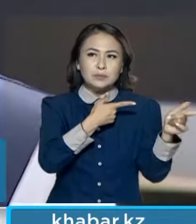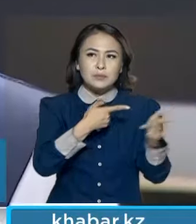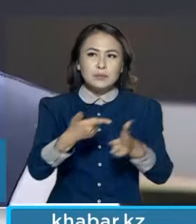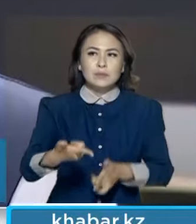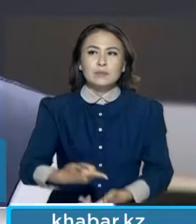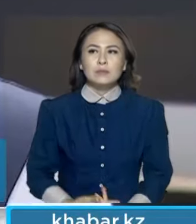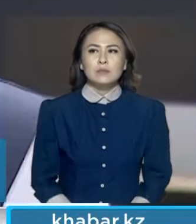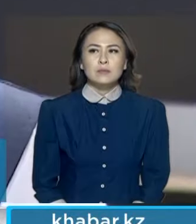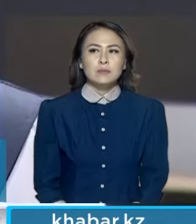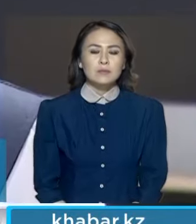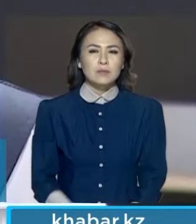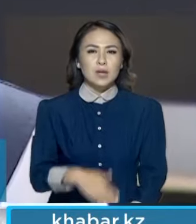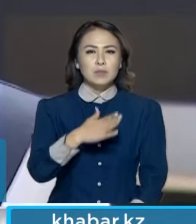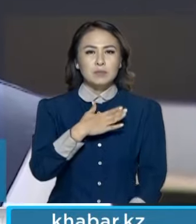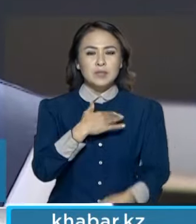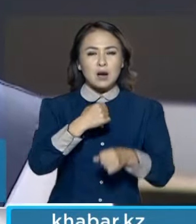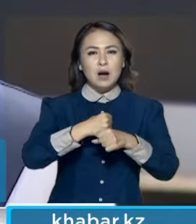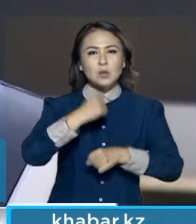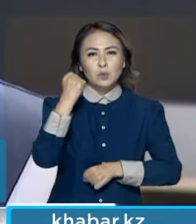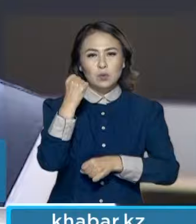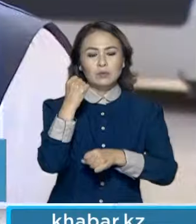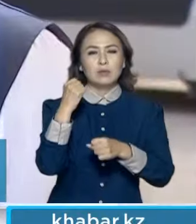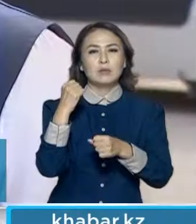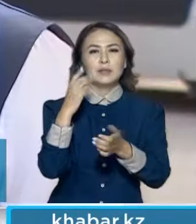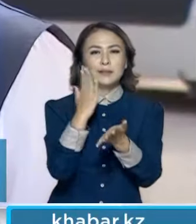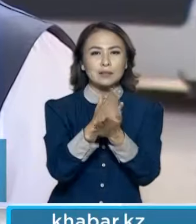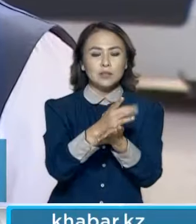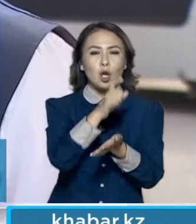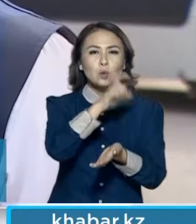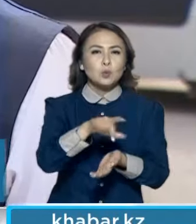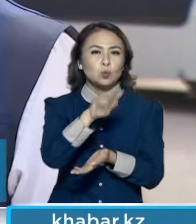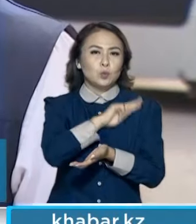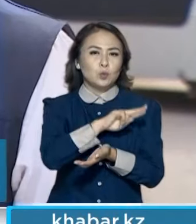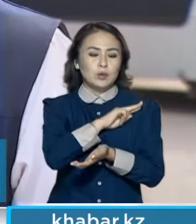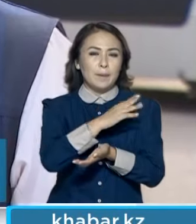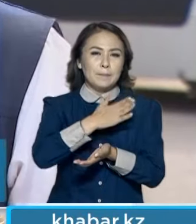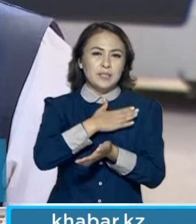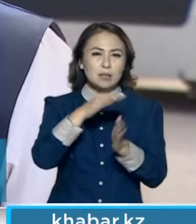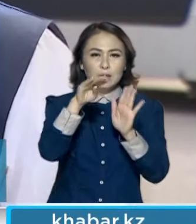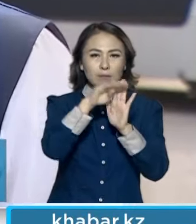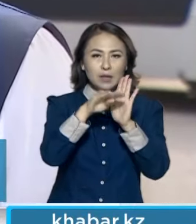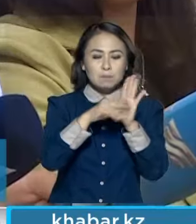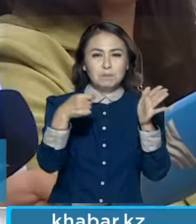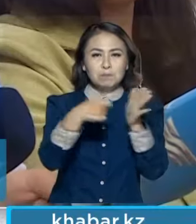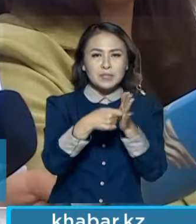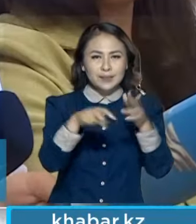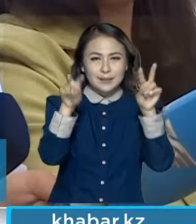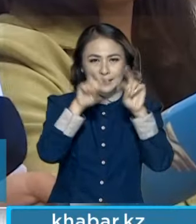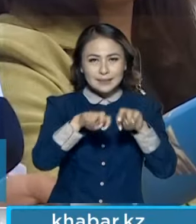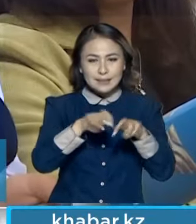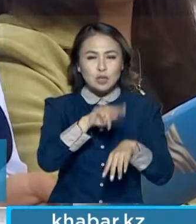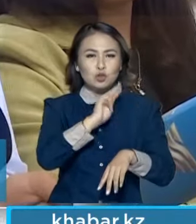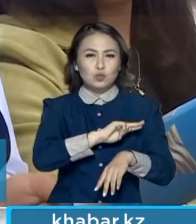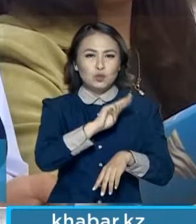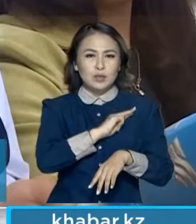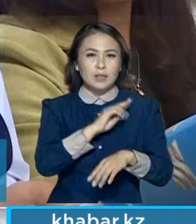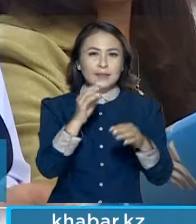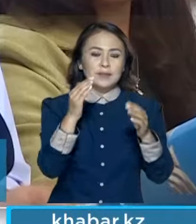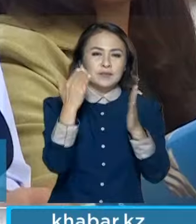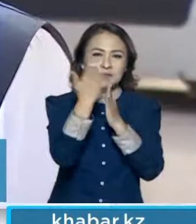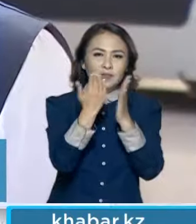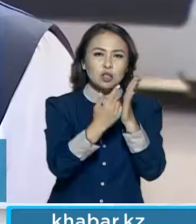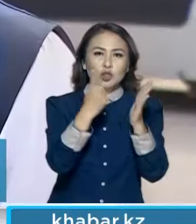мына контрольный линейный служба деген мамандар бар. Біздің бағдарларға шығып билеттер тексеретін жұмыскерлер. Қазір оның саны